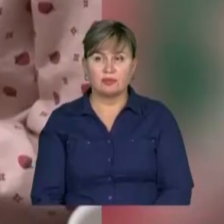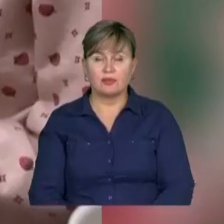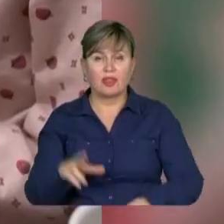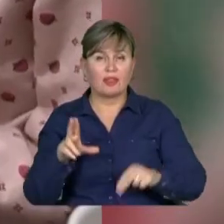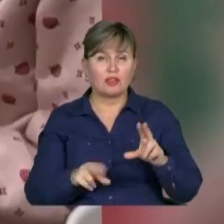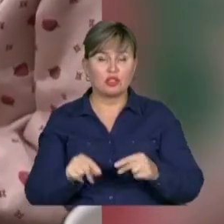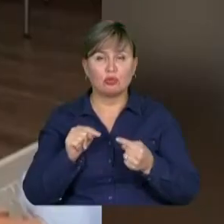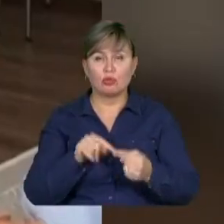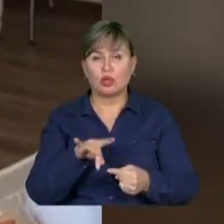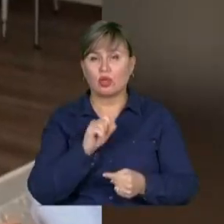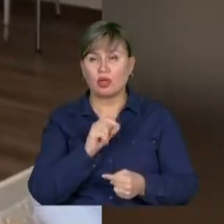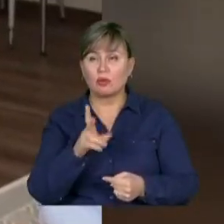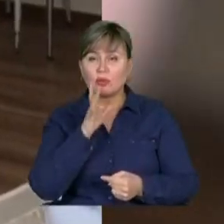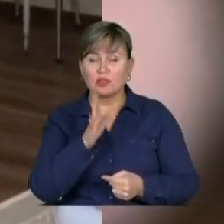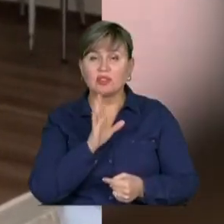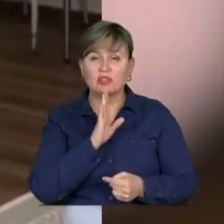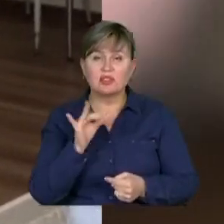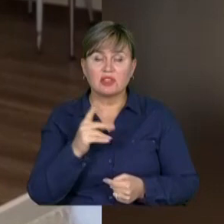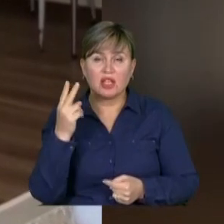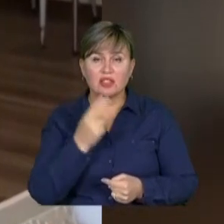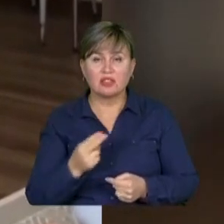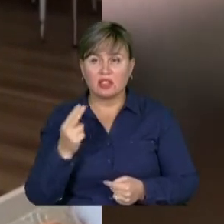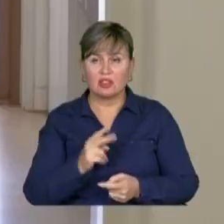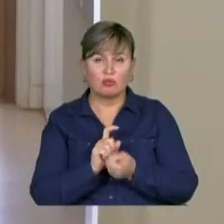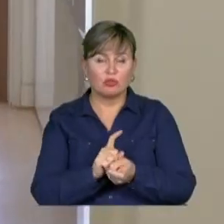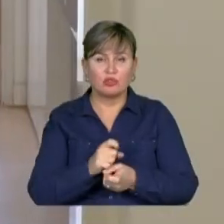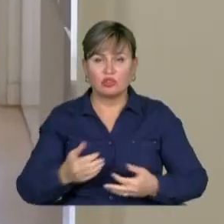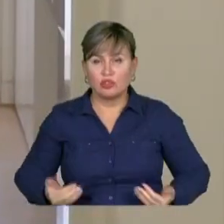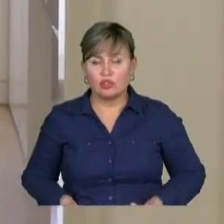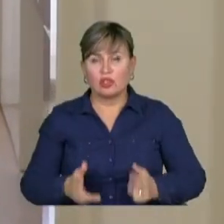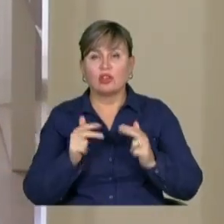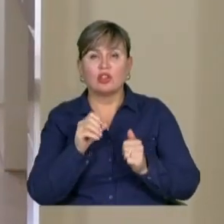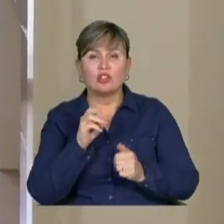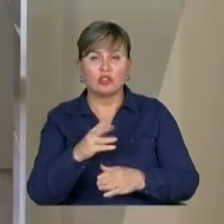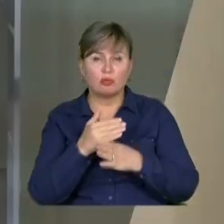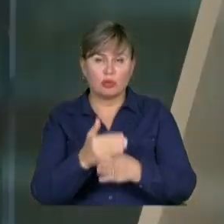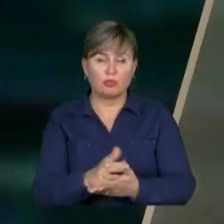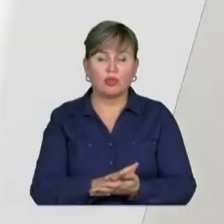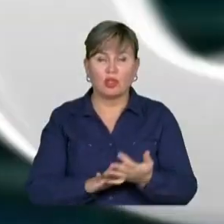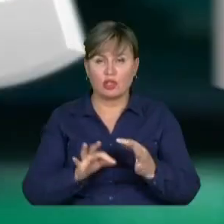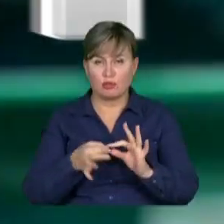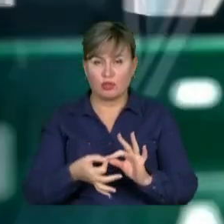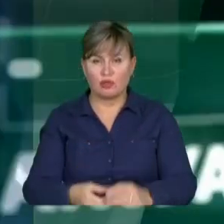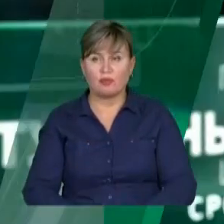Надежда против рака. 5-летняя девочка из Астаны борется за жизнь. Как и чем помочь? Расскажем.